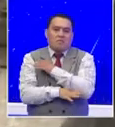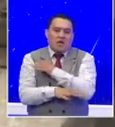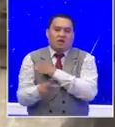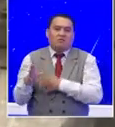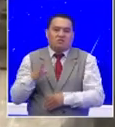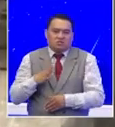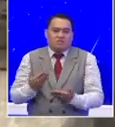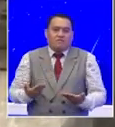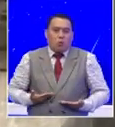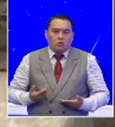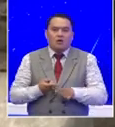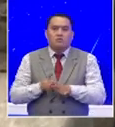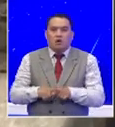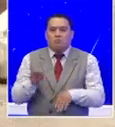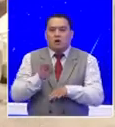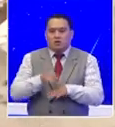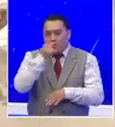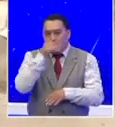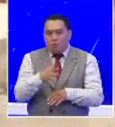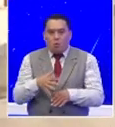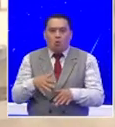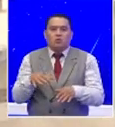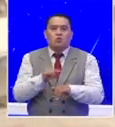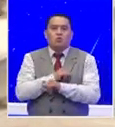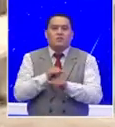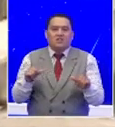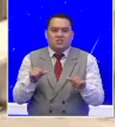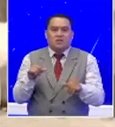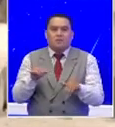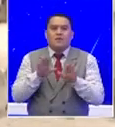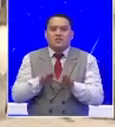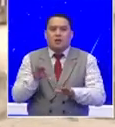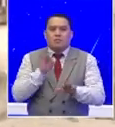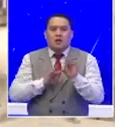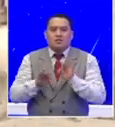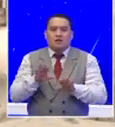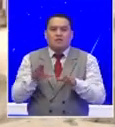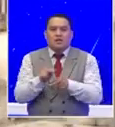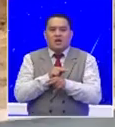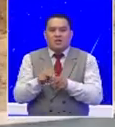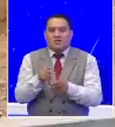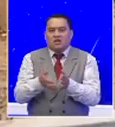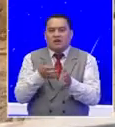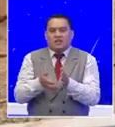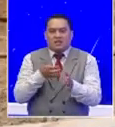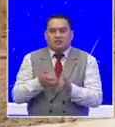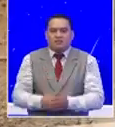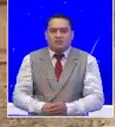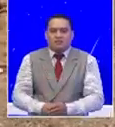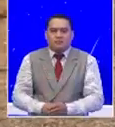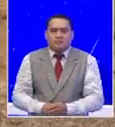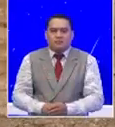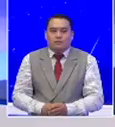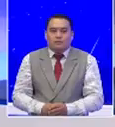живет за чертой бедности, не справляется с наплывом больных. Мест в больницах и лекарств попросту не хватает.